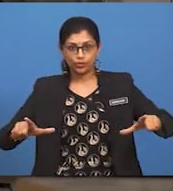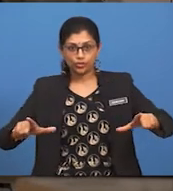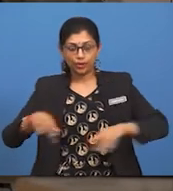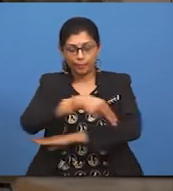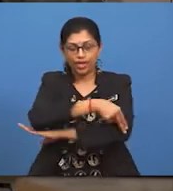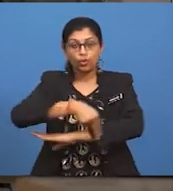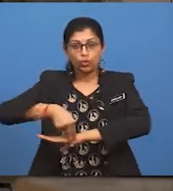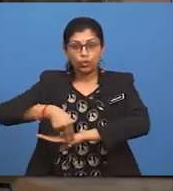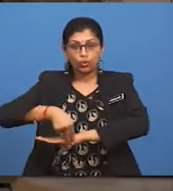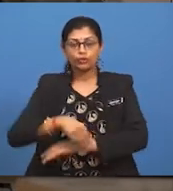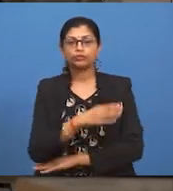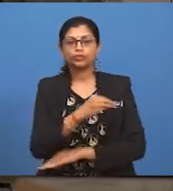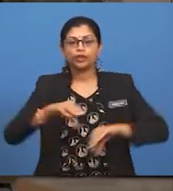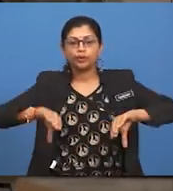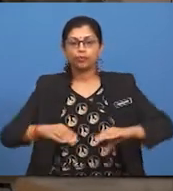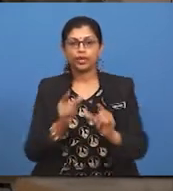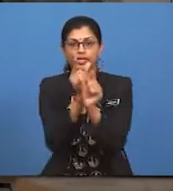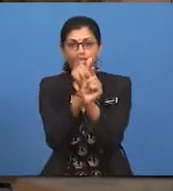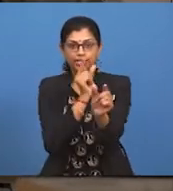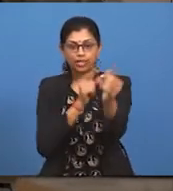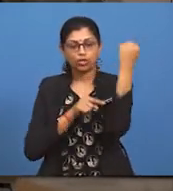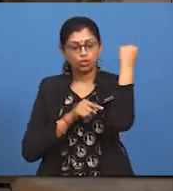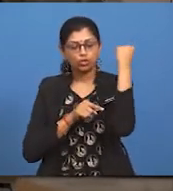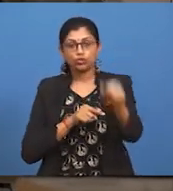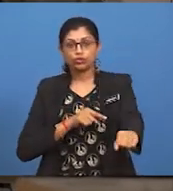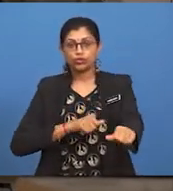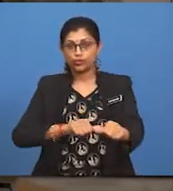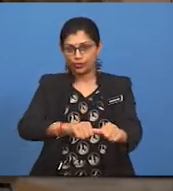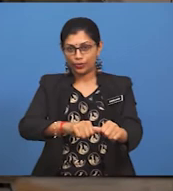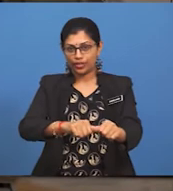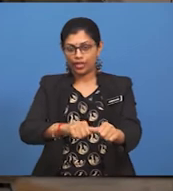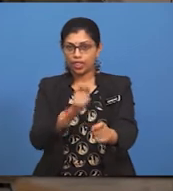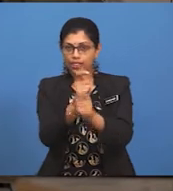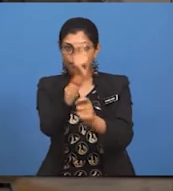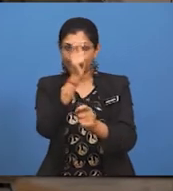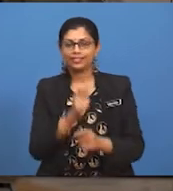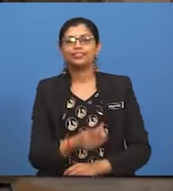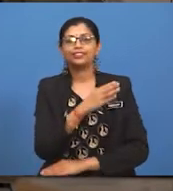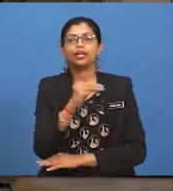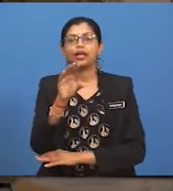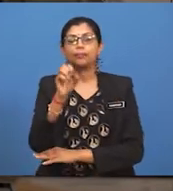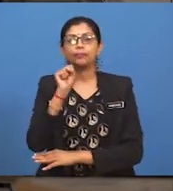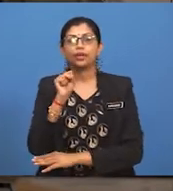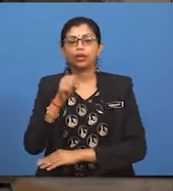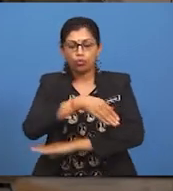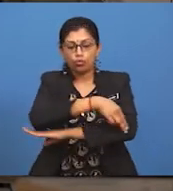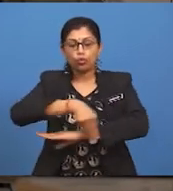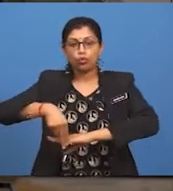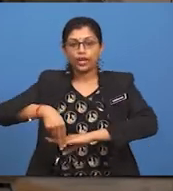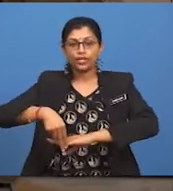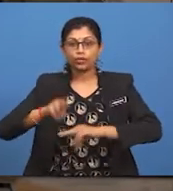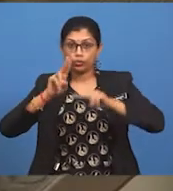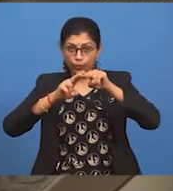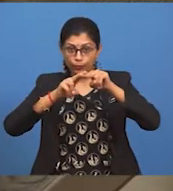mengukur dan membuat garisan sudut tepat serta mengambil ukuran labu duduk.